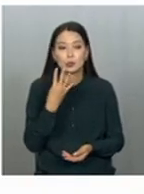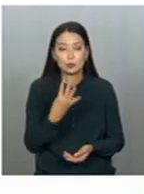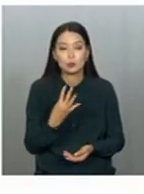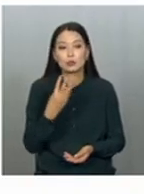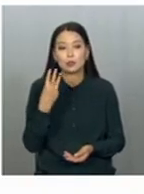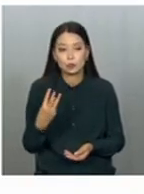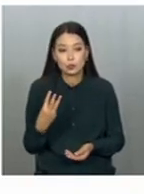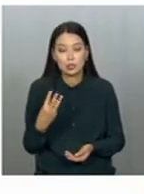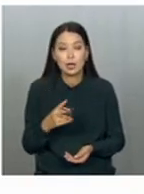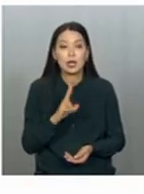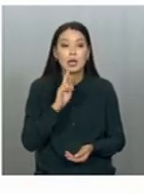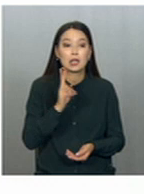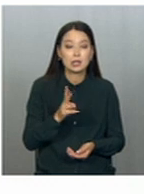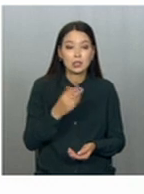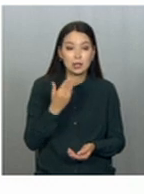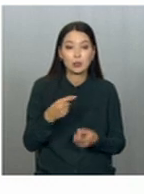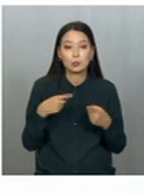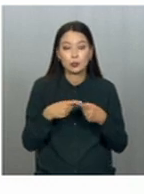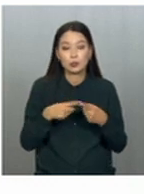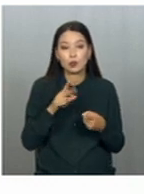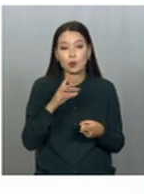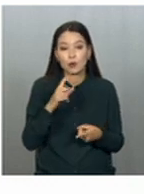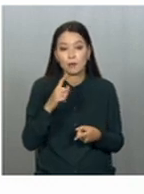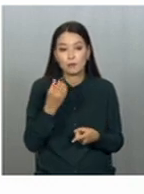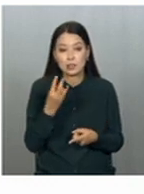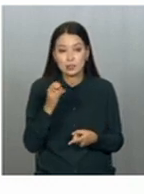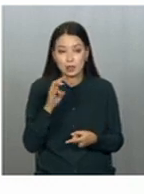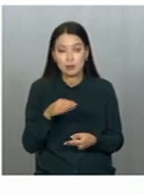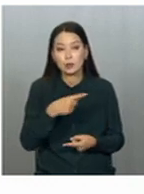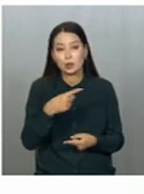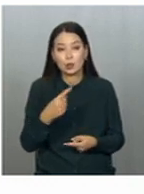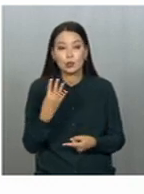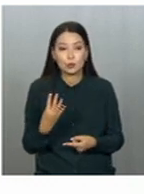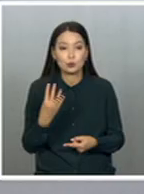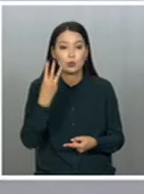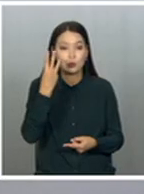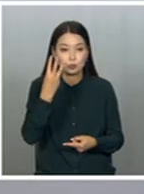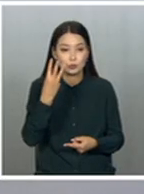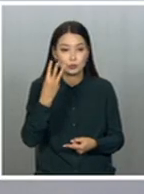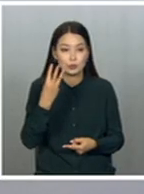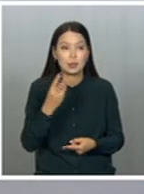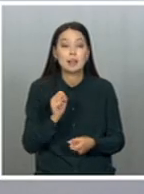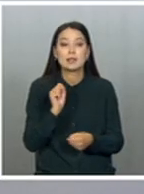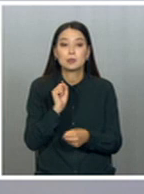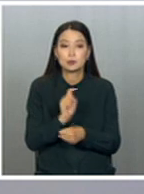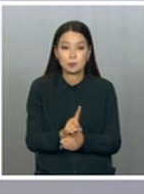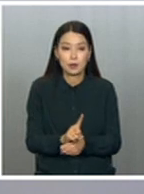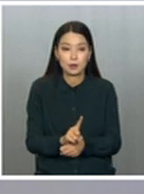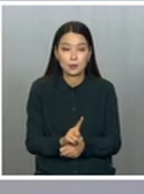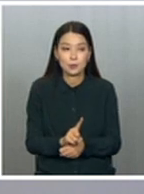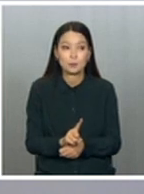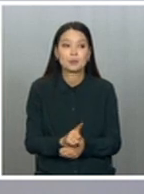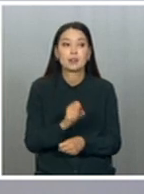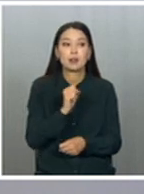минус 4-те 3, бұрыштық k коэффициенті тең минус 4-тен 3-ке. Тапсырма. А